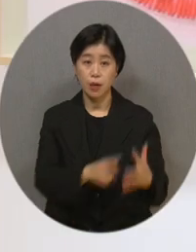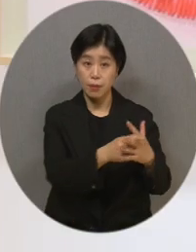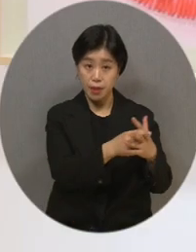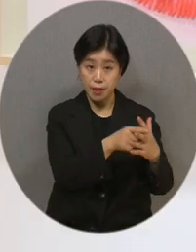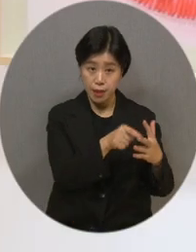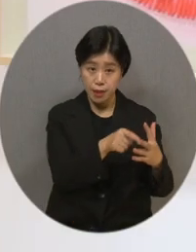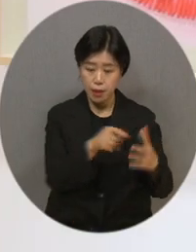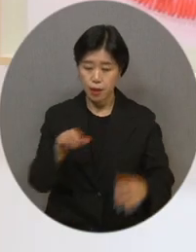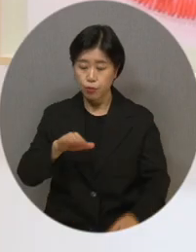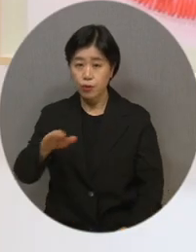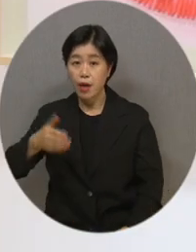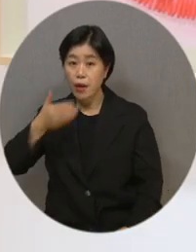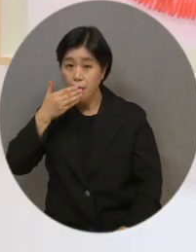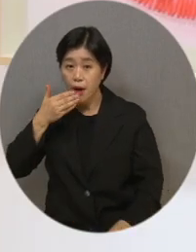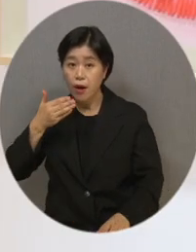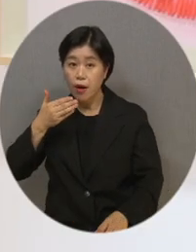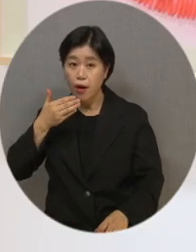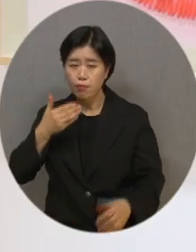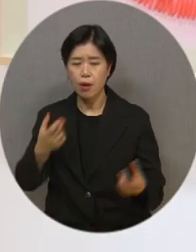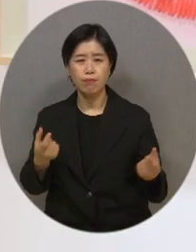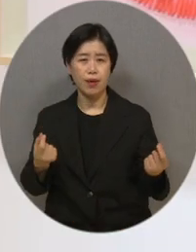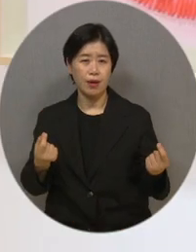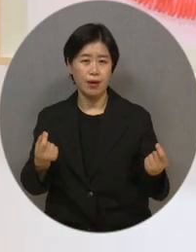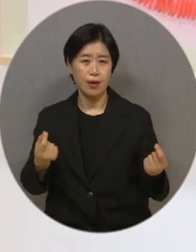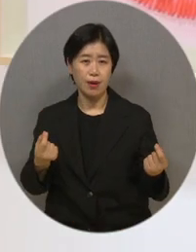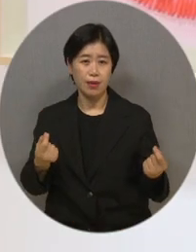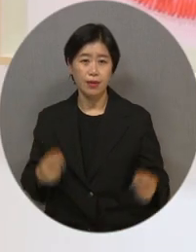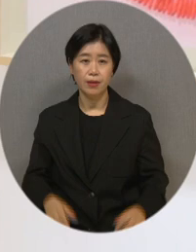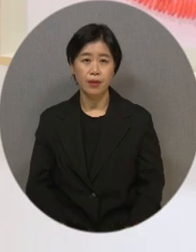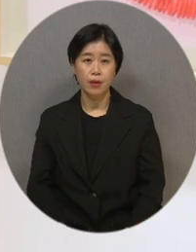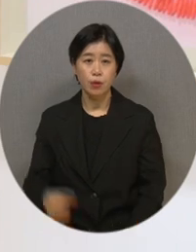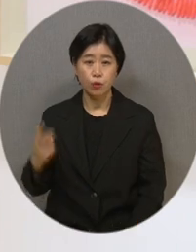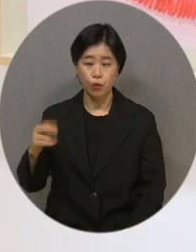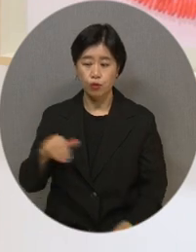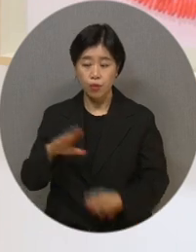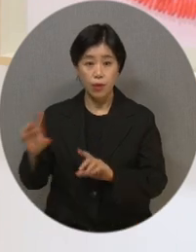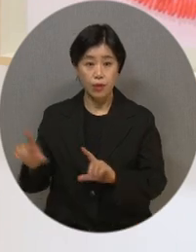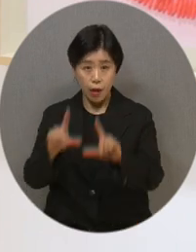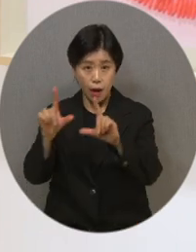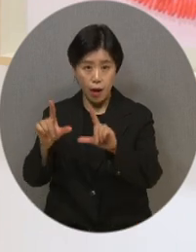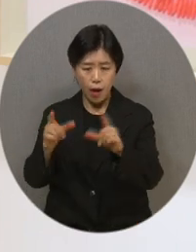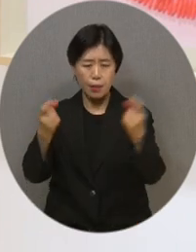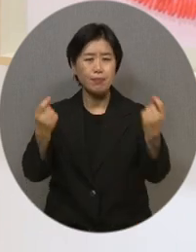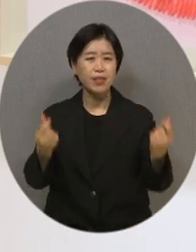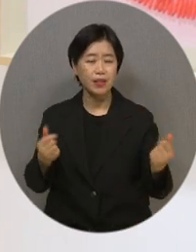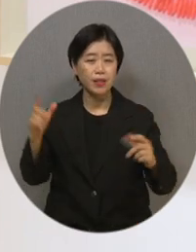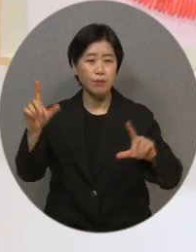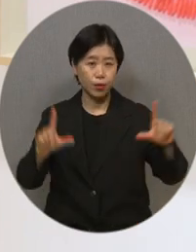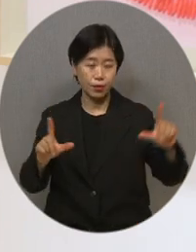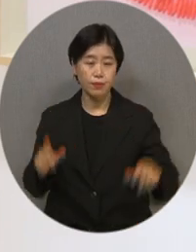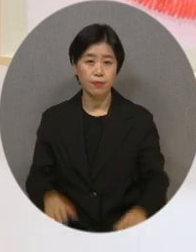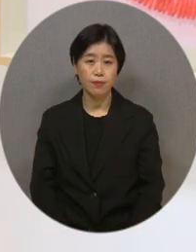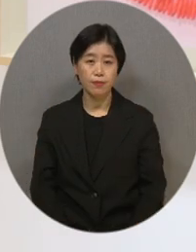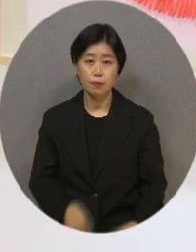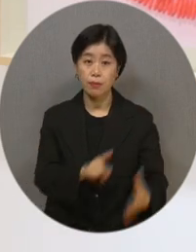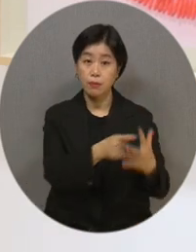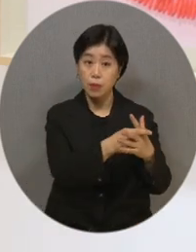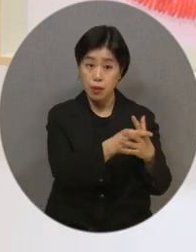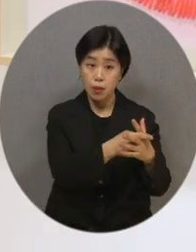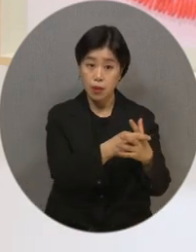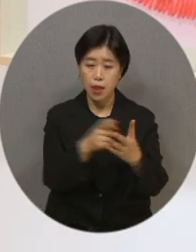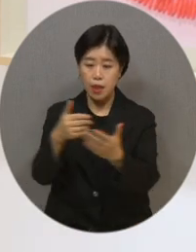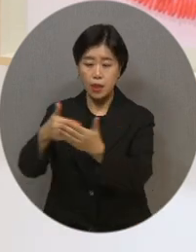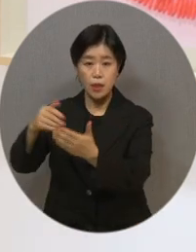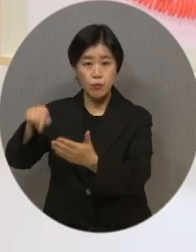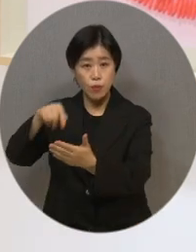멸치는 우리의 식생활과 깊은 관계가 있을 뿐더러 우리의 삶과도 꽤 닮아 있는데요. 그럼 멸치가 작품